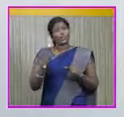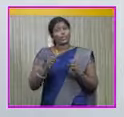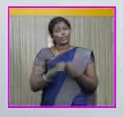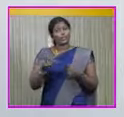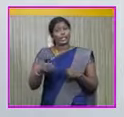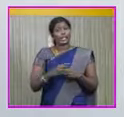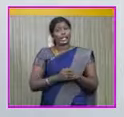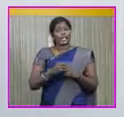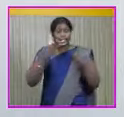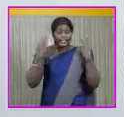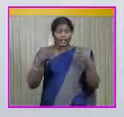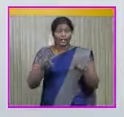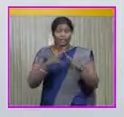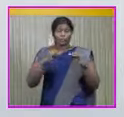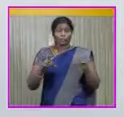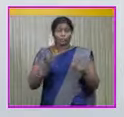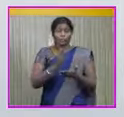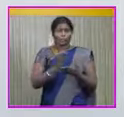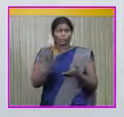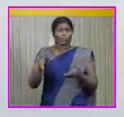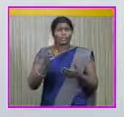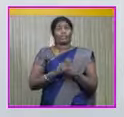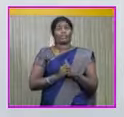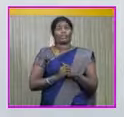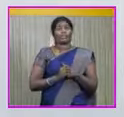முக்கோணத்திலையும் கேட் முக்கோணத்திலையும் பொதுவாக ஒரு கோணம் இருக்குது.